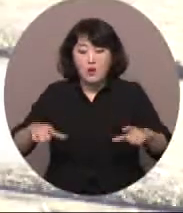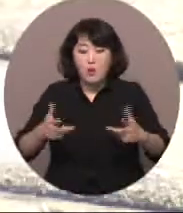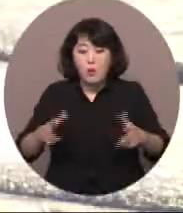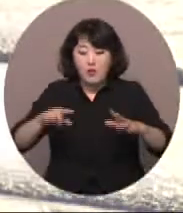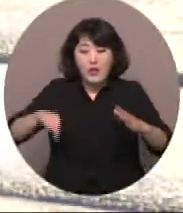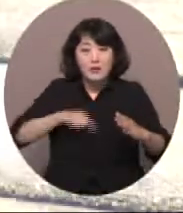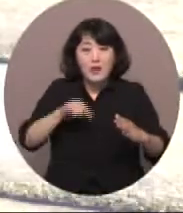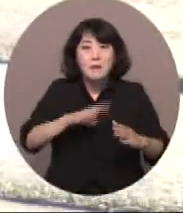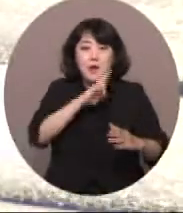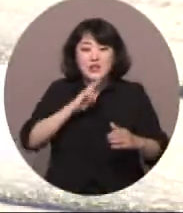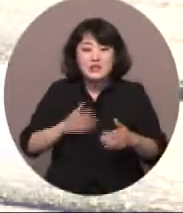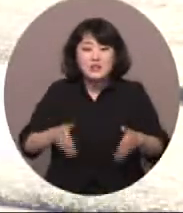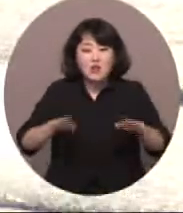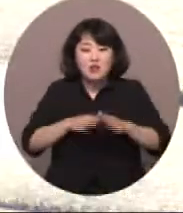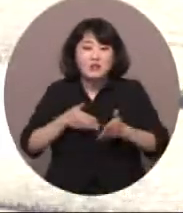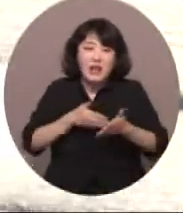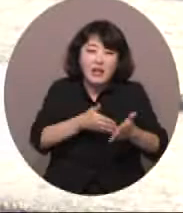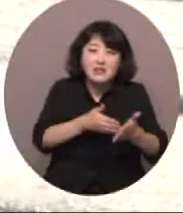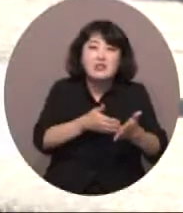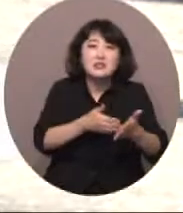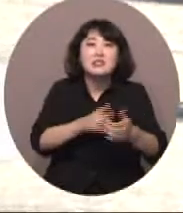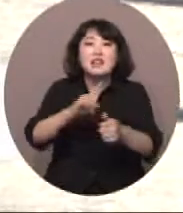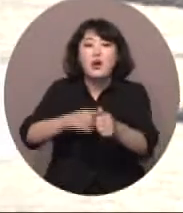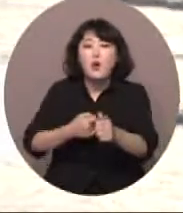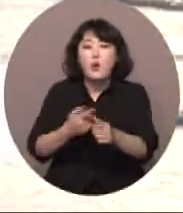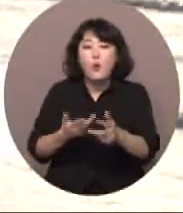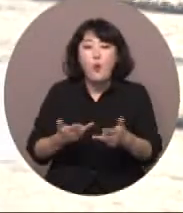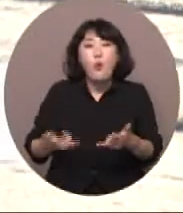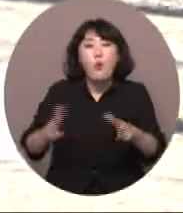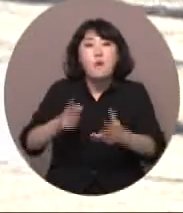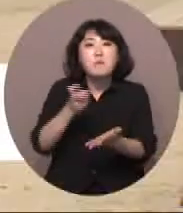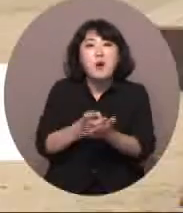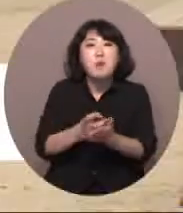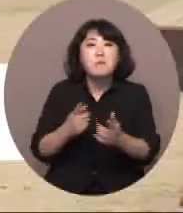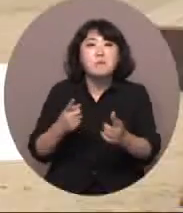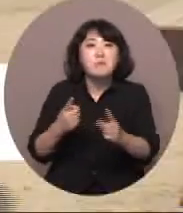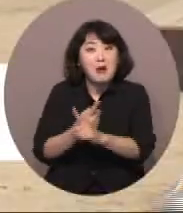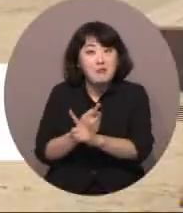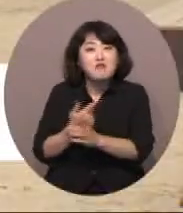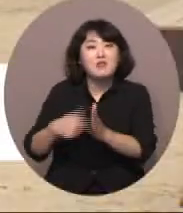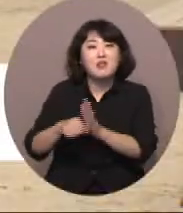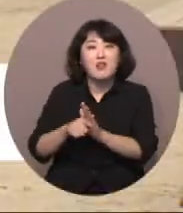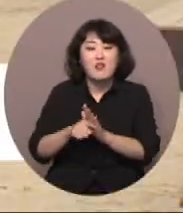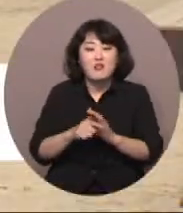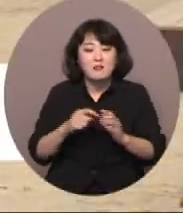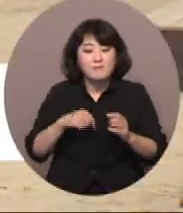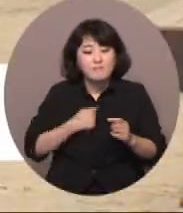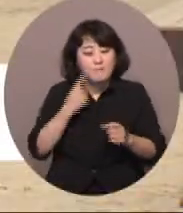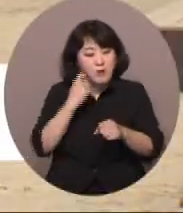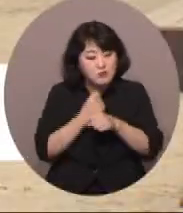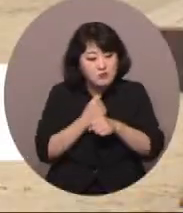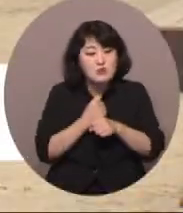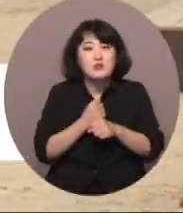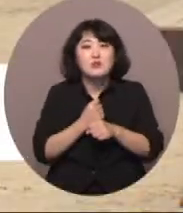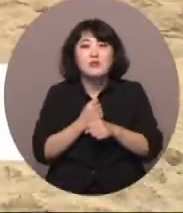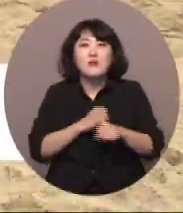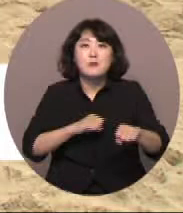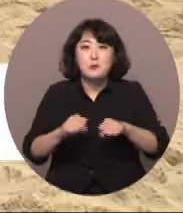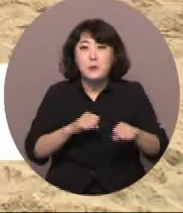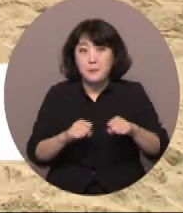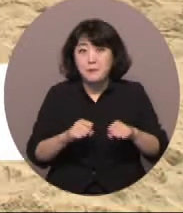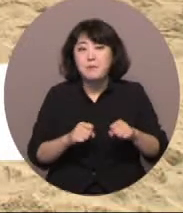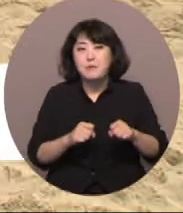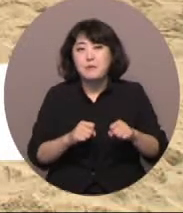내 편의시설 설치를 제한하는 자연공원법 시행령 개정을 위해 자체 용역과 민간기구를 만들어